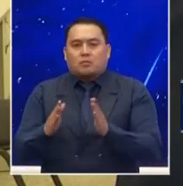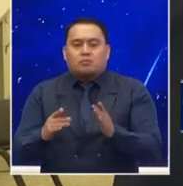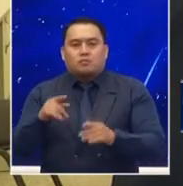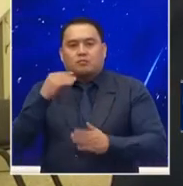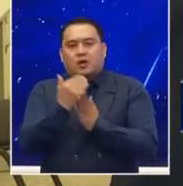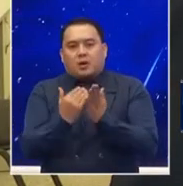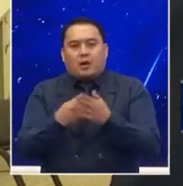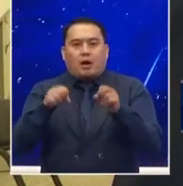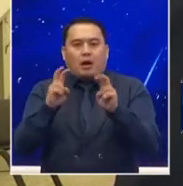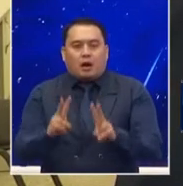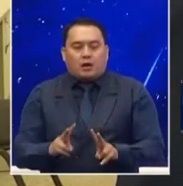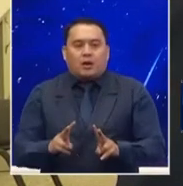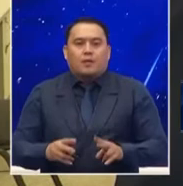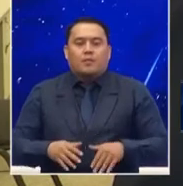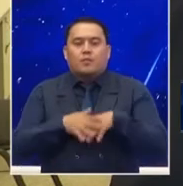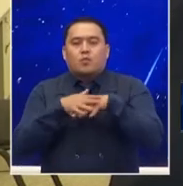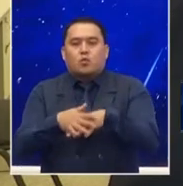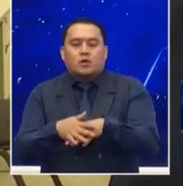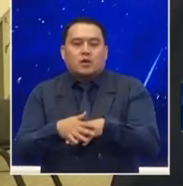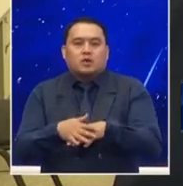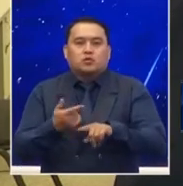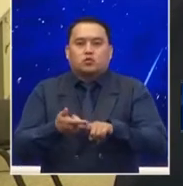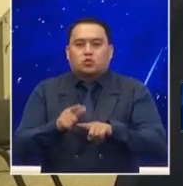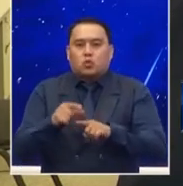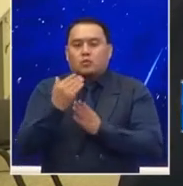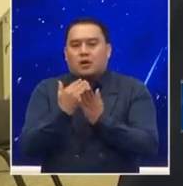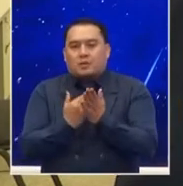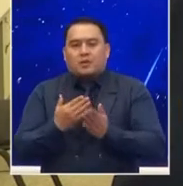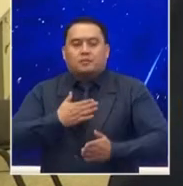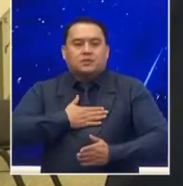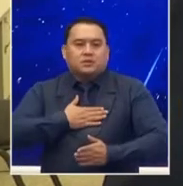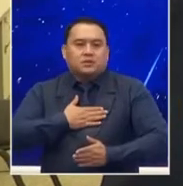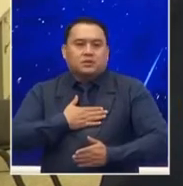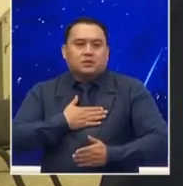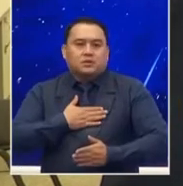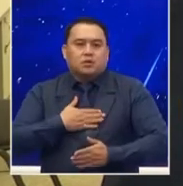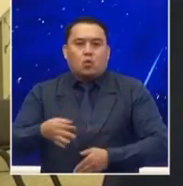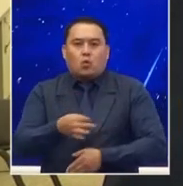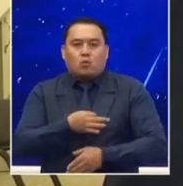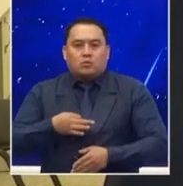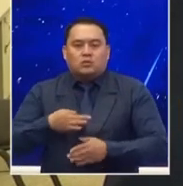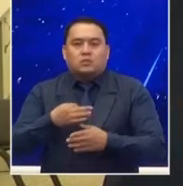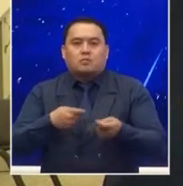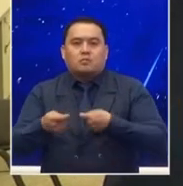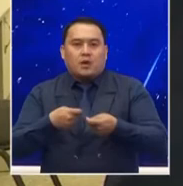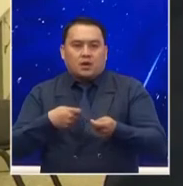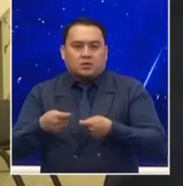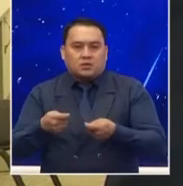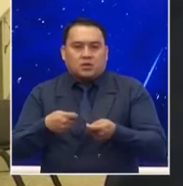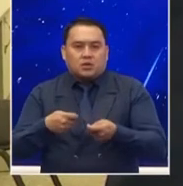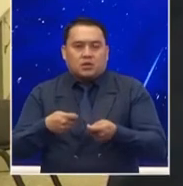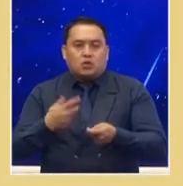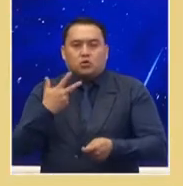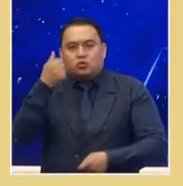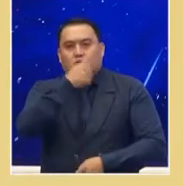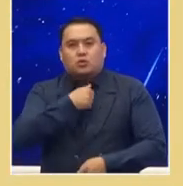білесіз. Жастар жылында. Сол программа арқасында Улыс башламандығы базын поддержит едіп, 3 жылдан